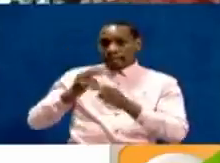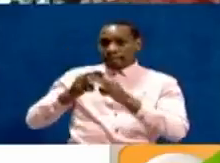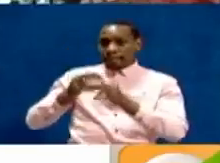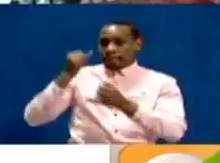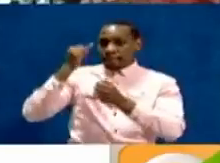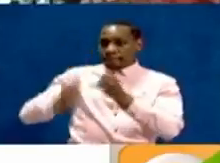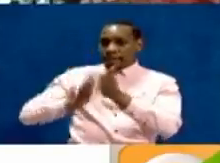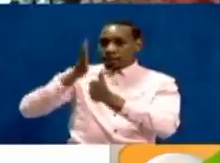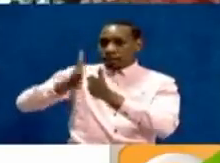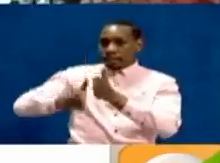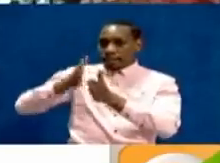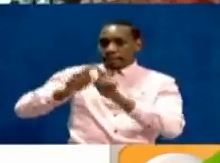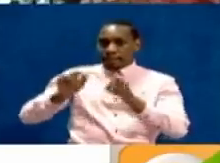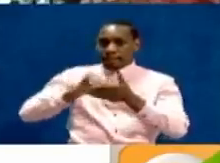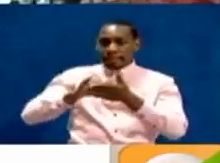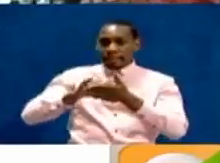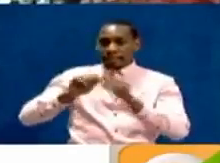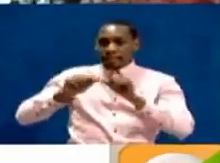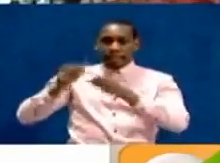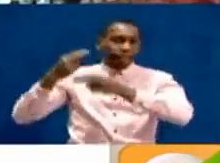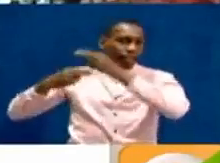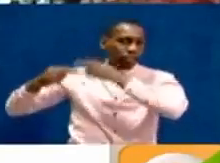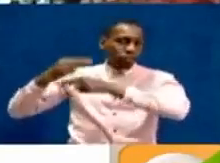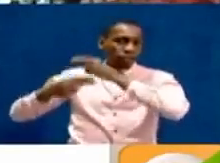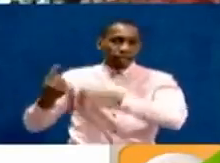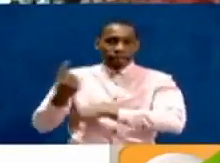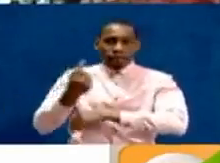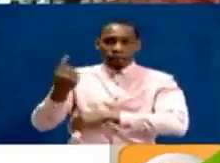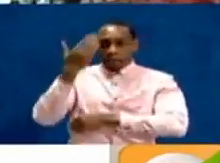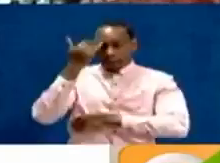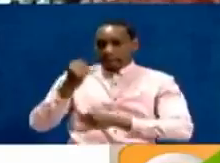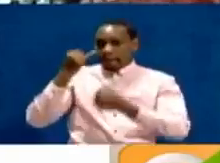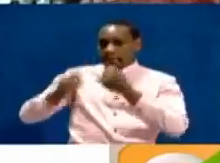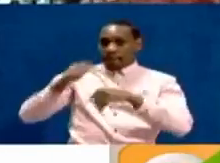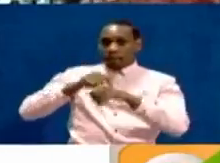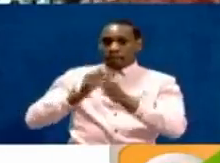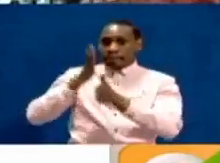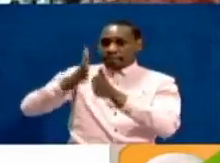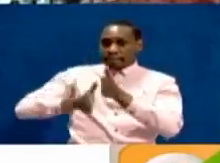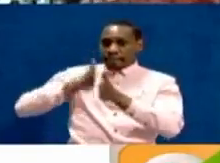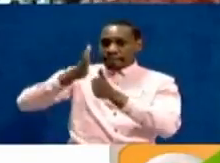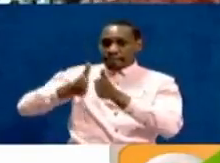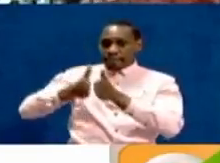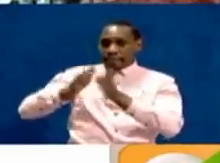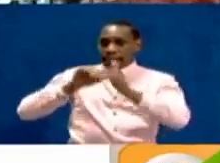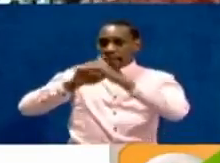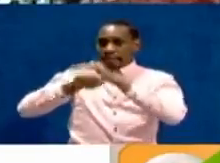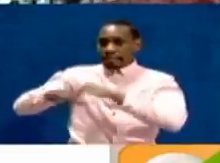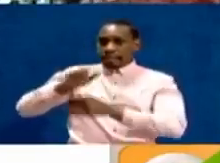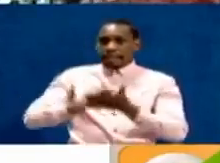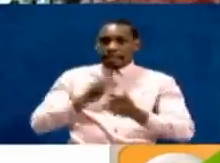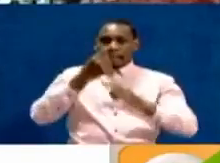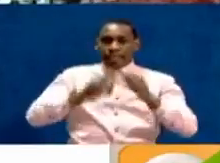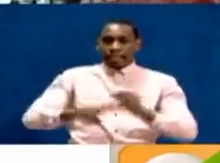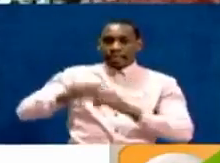wa reli. Lakini hiyo imesalia kuwa historia, kwani mara ya mwisho gari la moshi lilipita eneo hilo ni mwaka